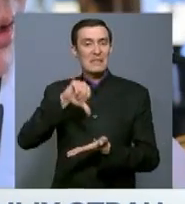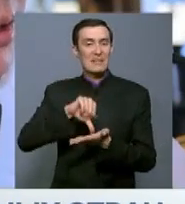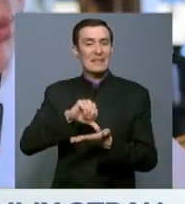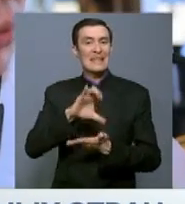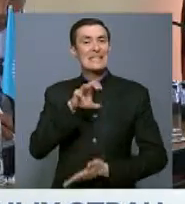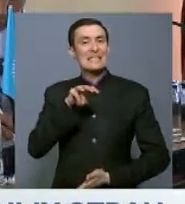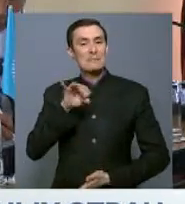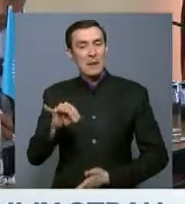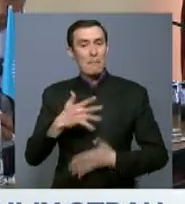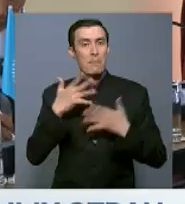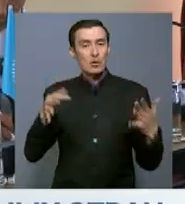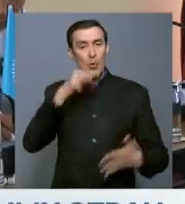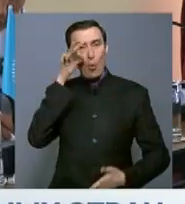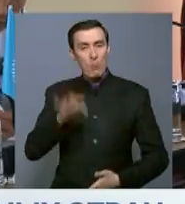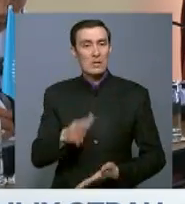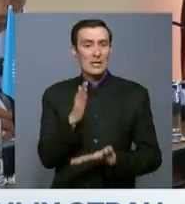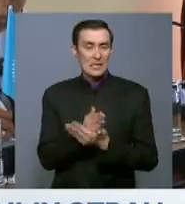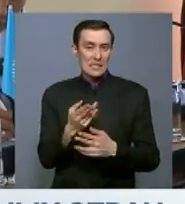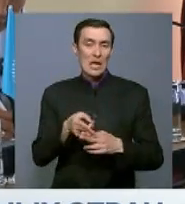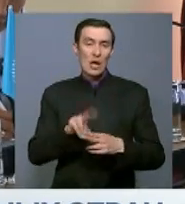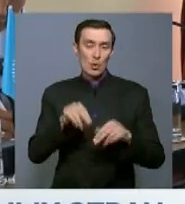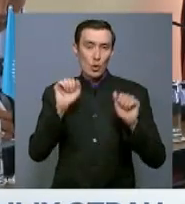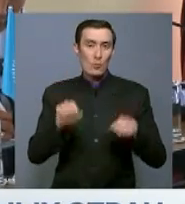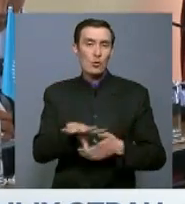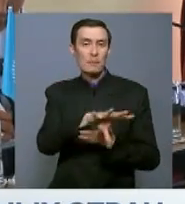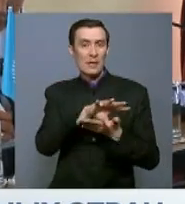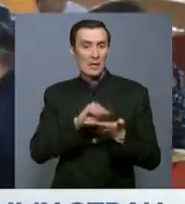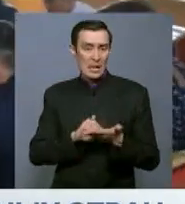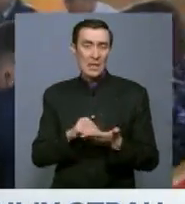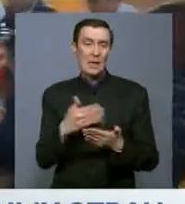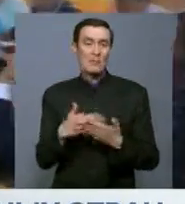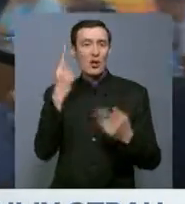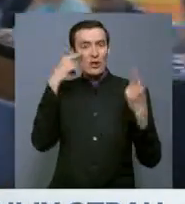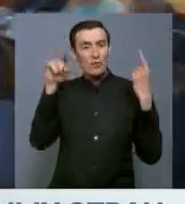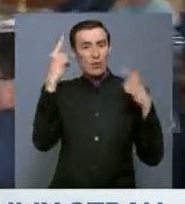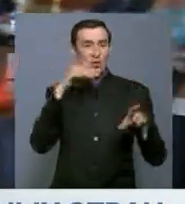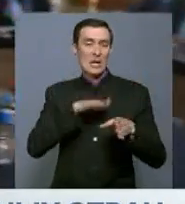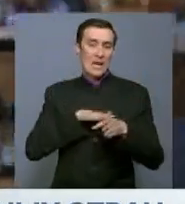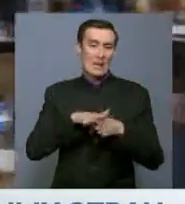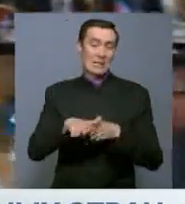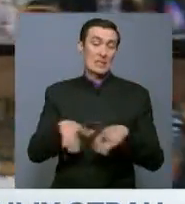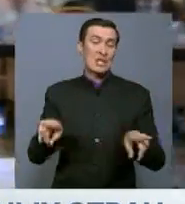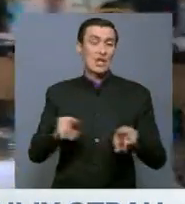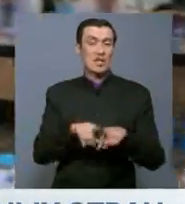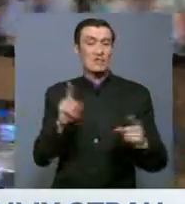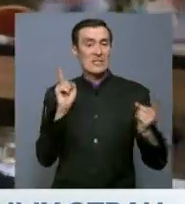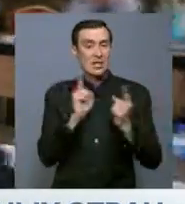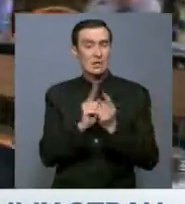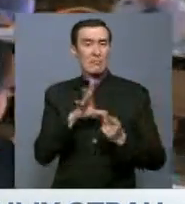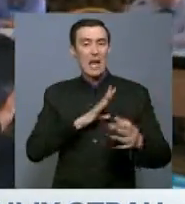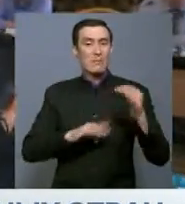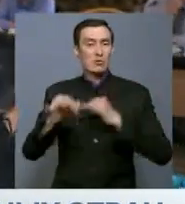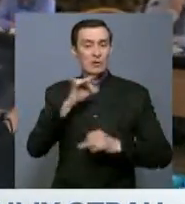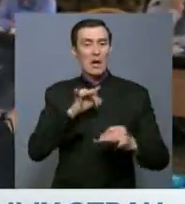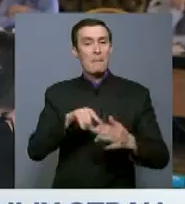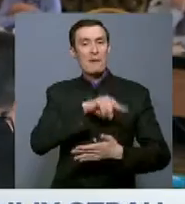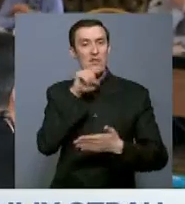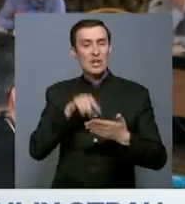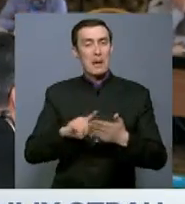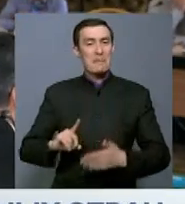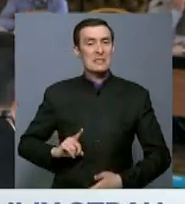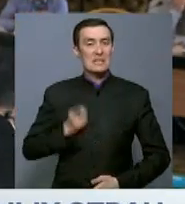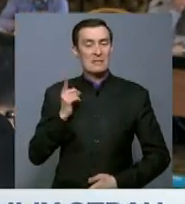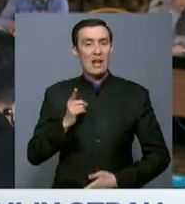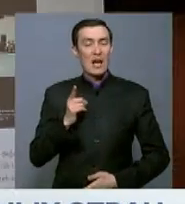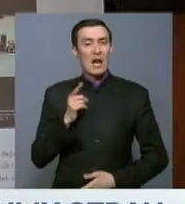СМИ, есть большой опыт, который они могли бы перенять у коллег в плане творческой реализации. Также в ходе встречи обсуждался вопрос повышения